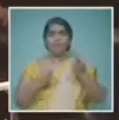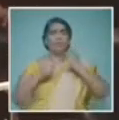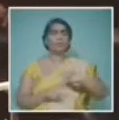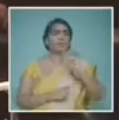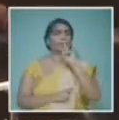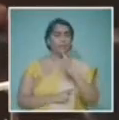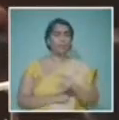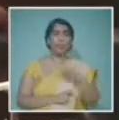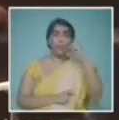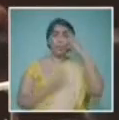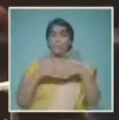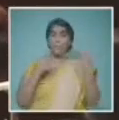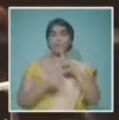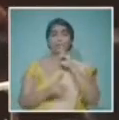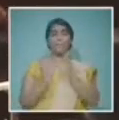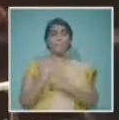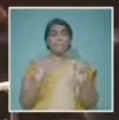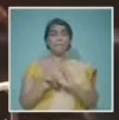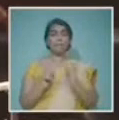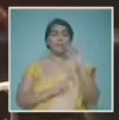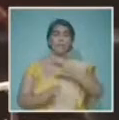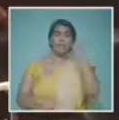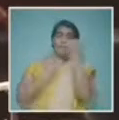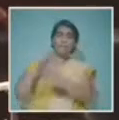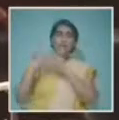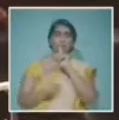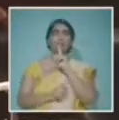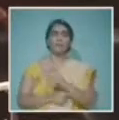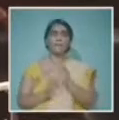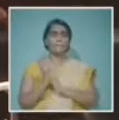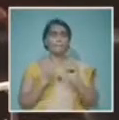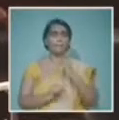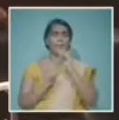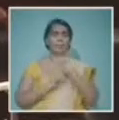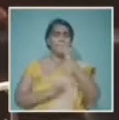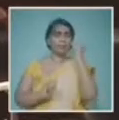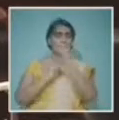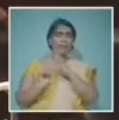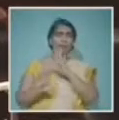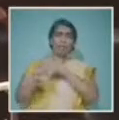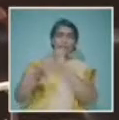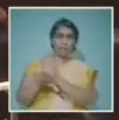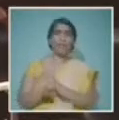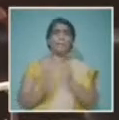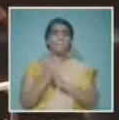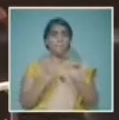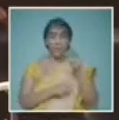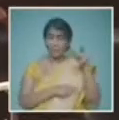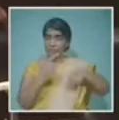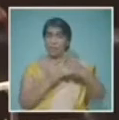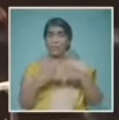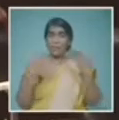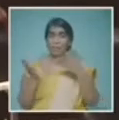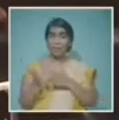මොකද්ද? උදේ පත්තරවල කතා කරනකොට මාධ්‍යවේදීන් පාර්ලිමේන්තුව ගැන විවේචනය කරනවලු. මාධ්‍යවේදීන් පාර්ලිමේන්තුව ගැන ඉසුළු ඉසුළු කරනවලු. මාධ්‍යවේදීන්